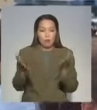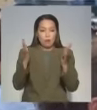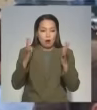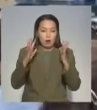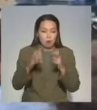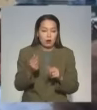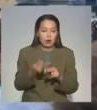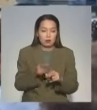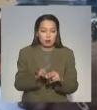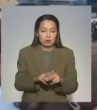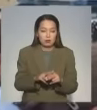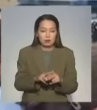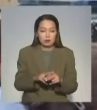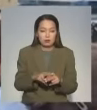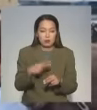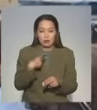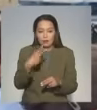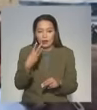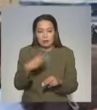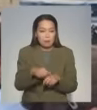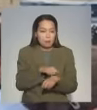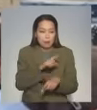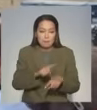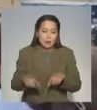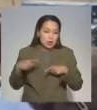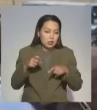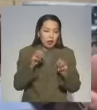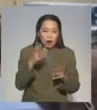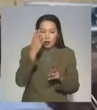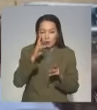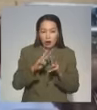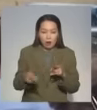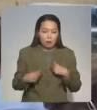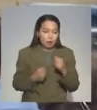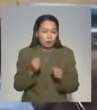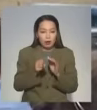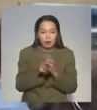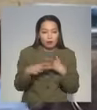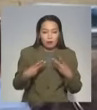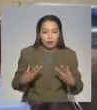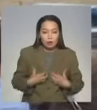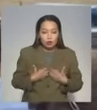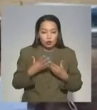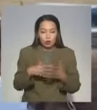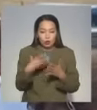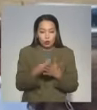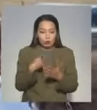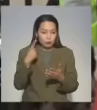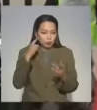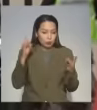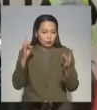шар высотой 20 или 30 метров. Прямо как в кино. От шума и масштаба взрыва я был по-настоящему в шоке. У меня до сих пор звенит в